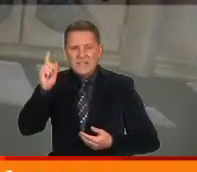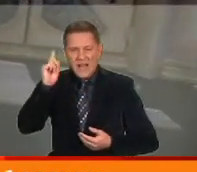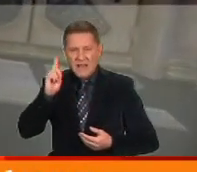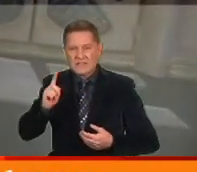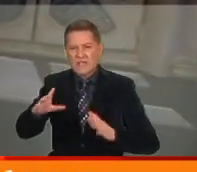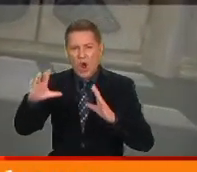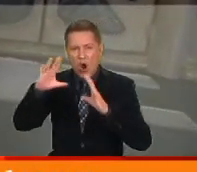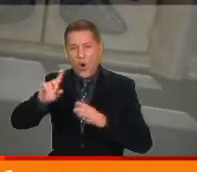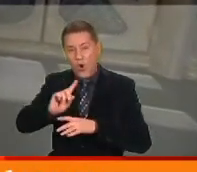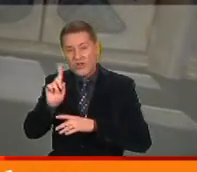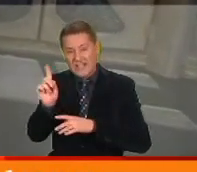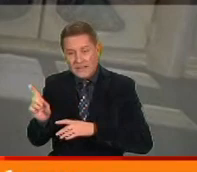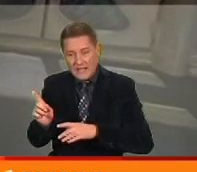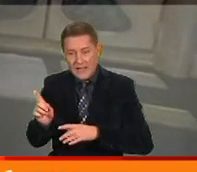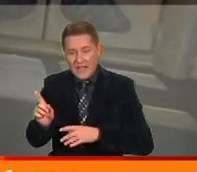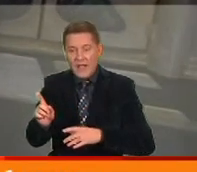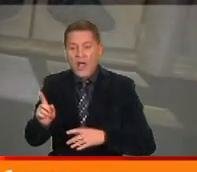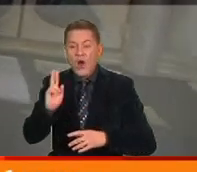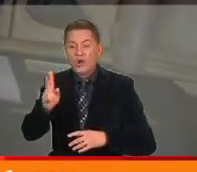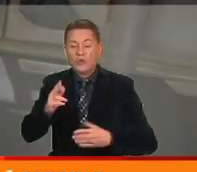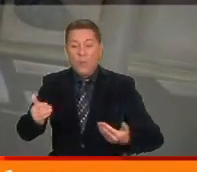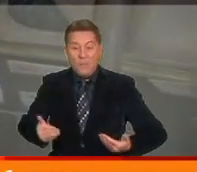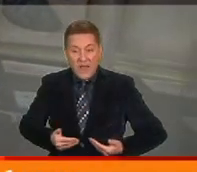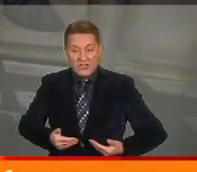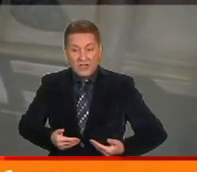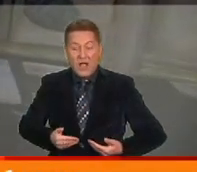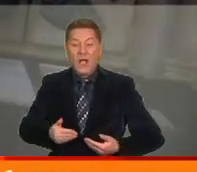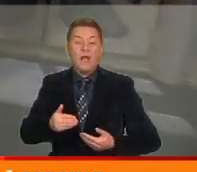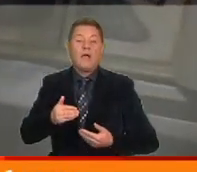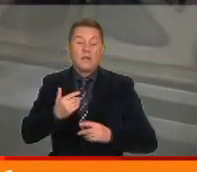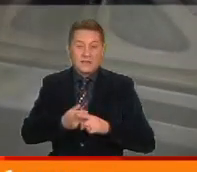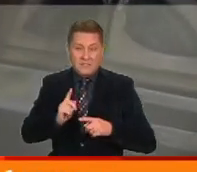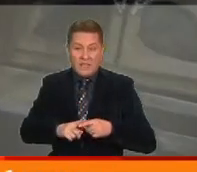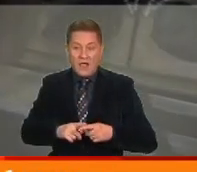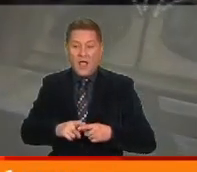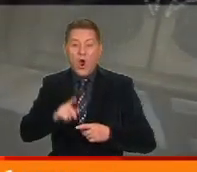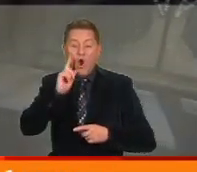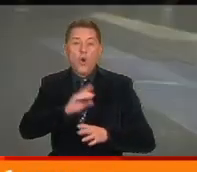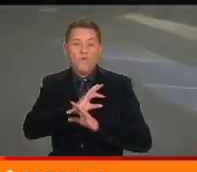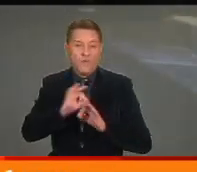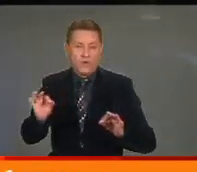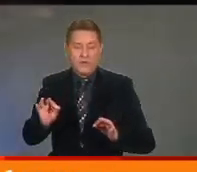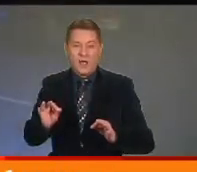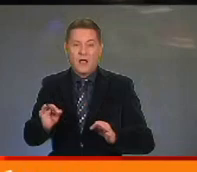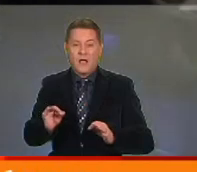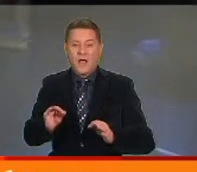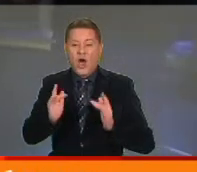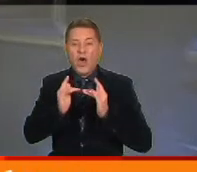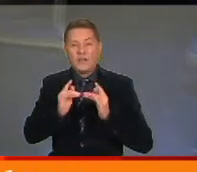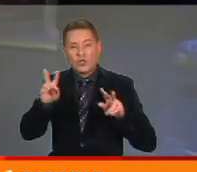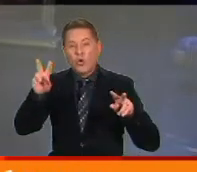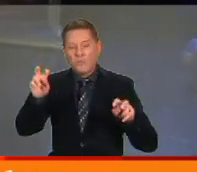Утім, для тих, хто мешкає у домі таємничих пригод, насправді це комфортна домівка. Здесь вот часы,